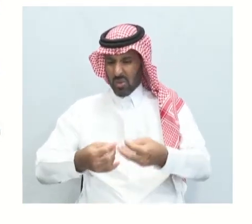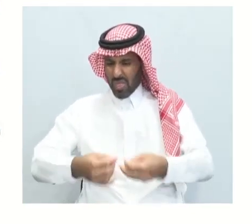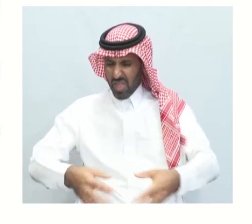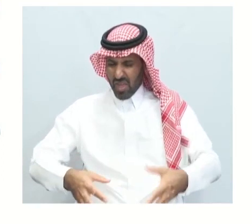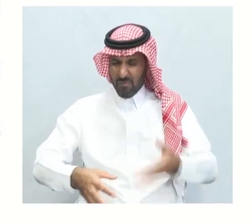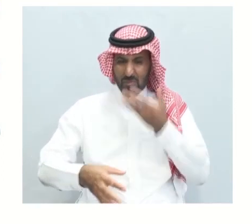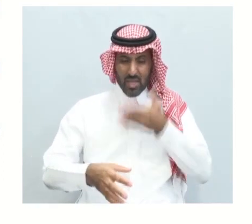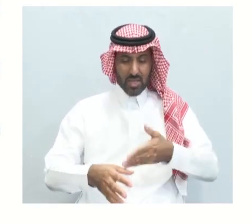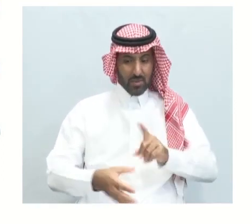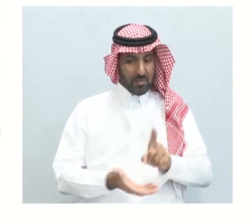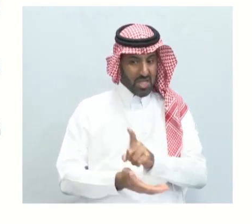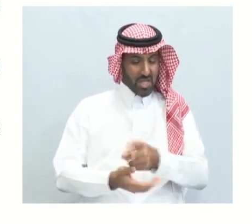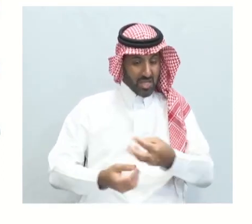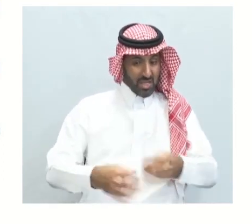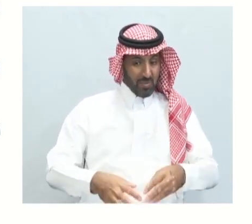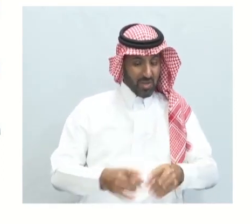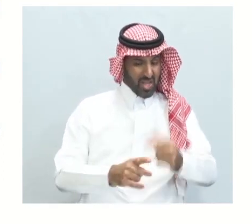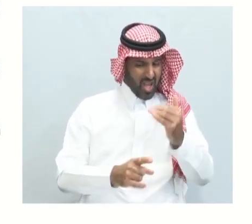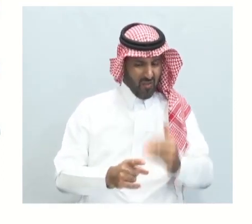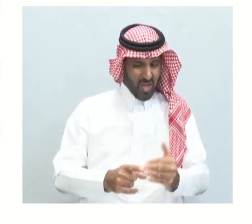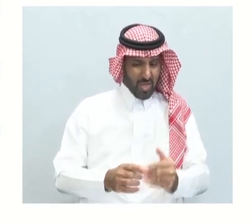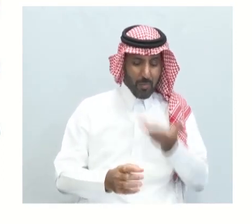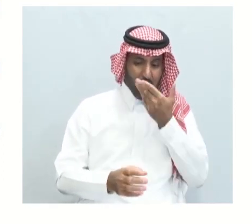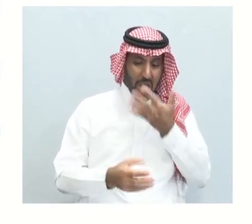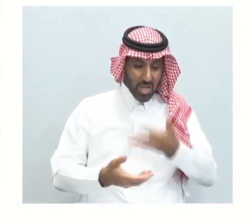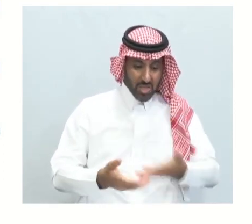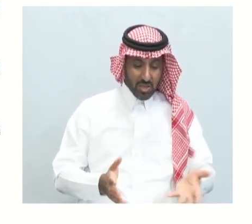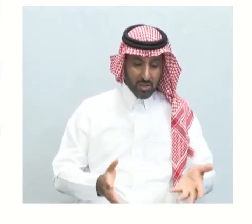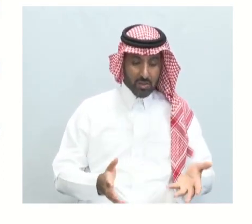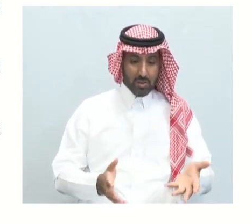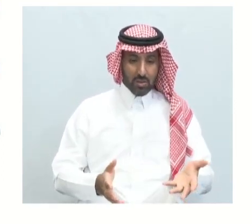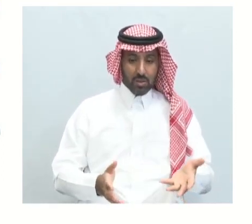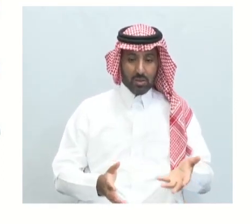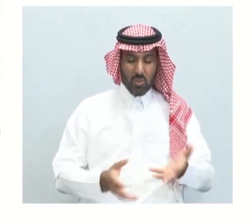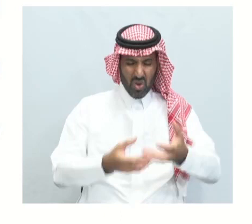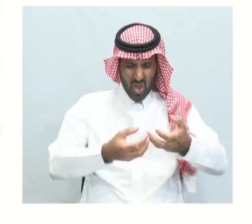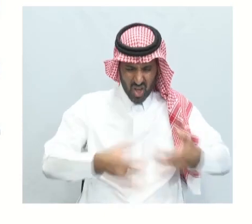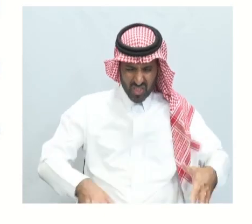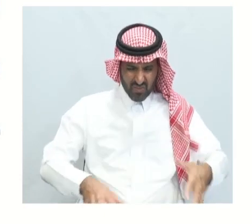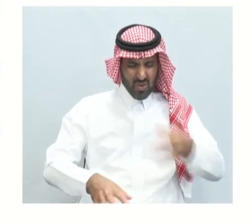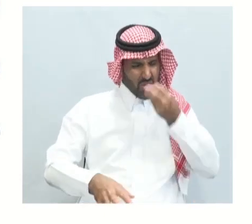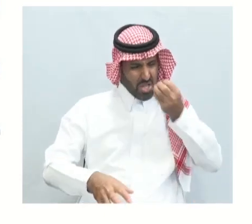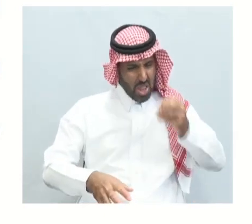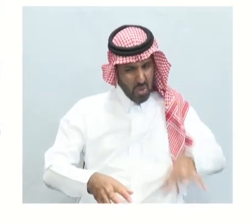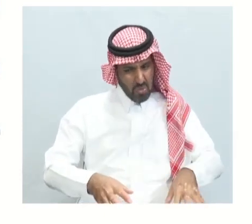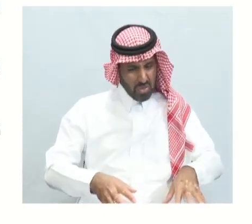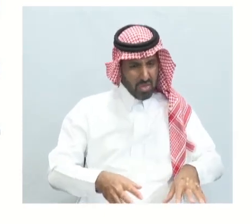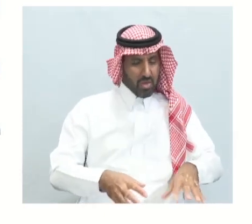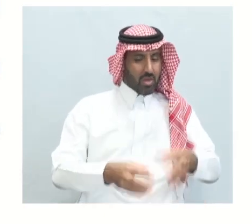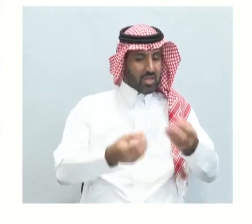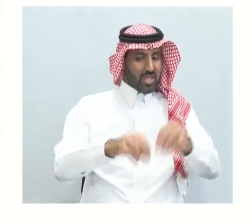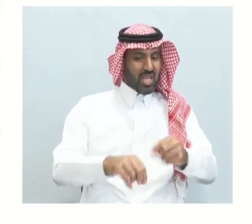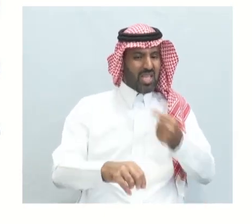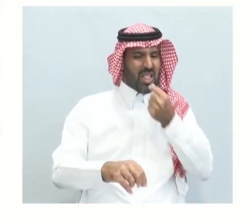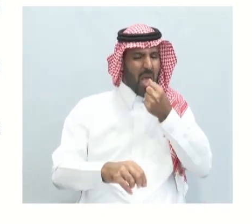بيئيه منها انخفاض مستوى المياه والخسف والتلوث وزياده